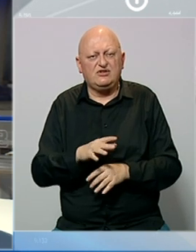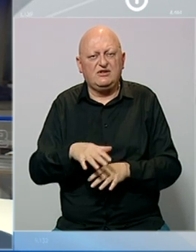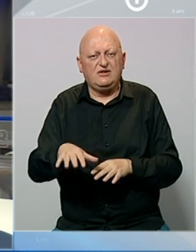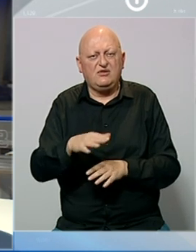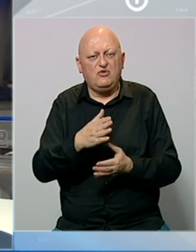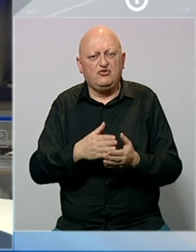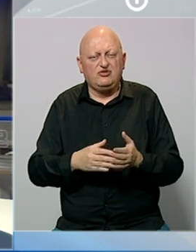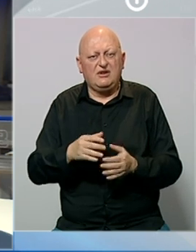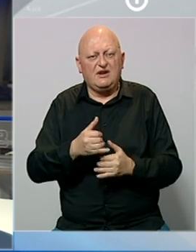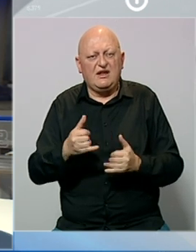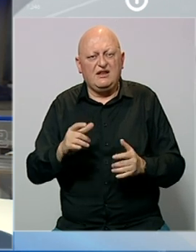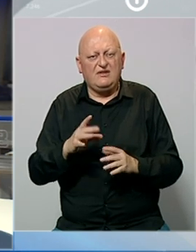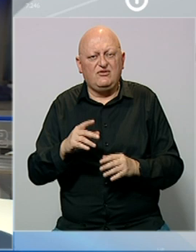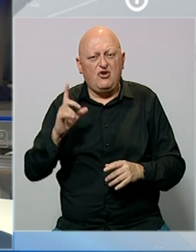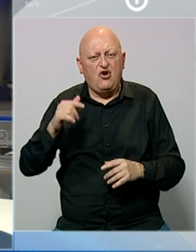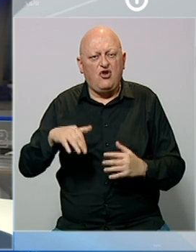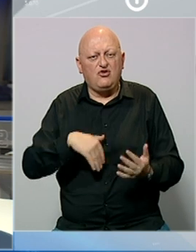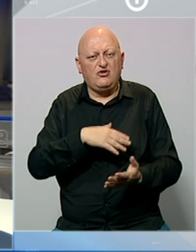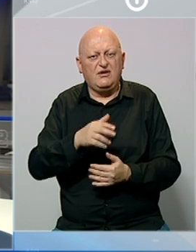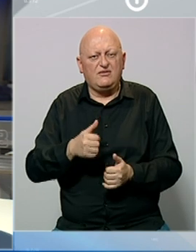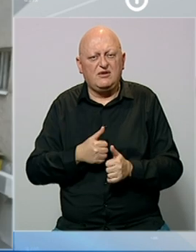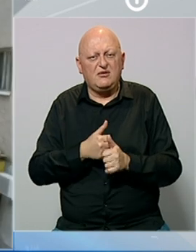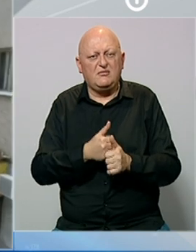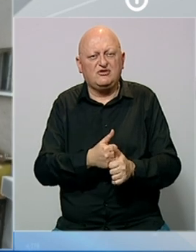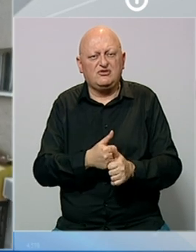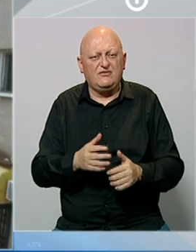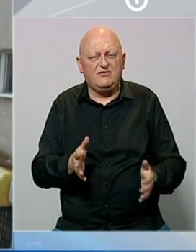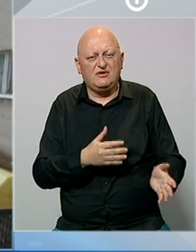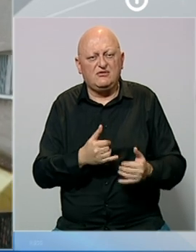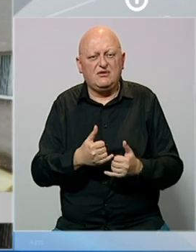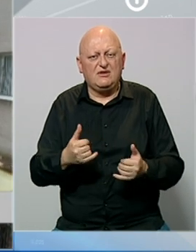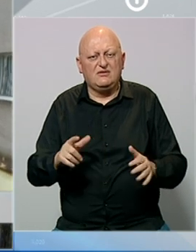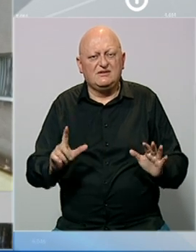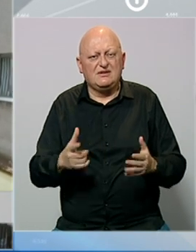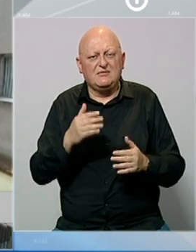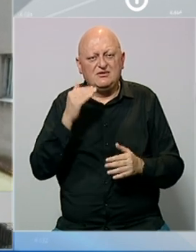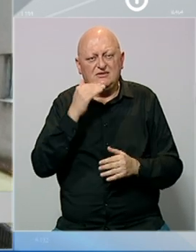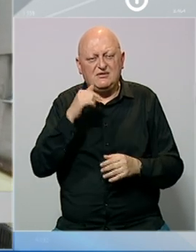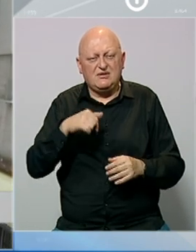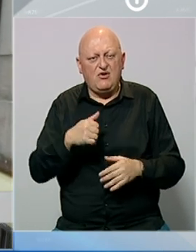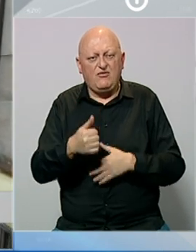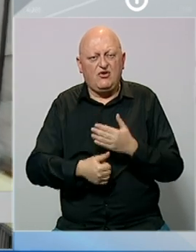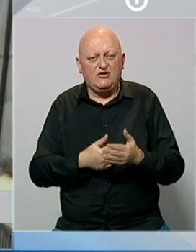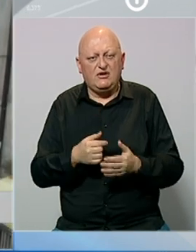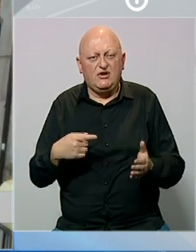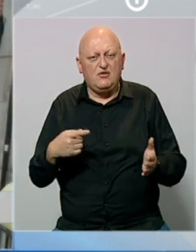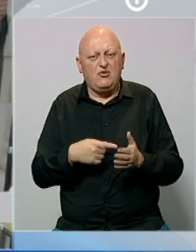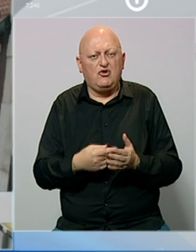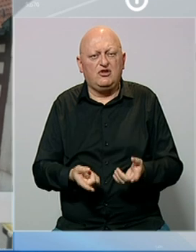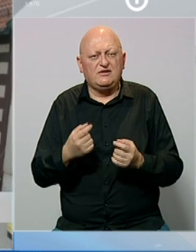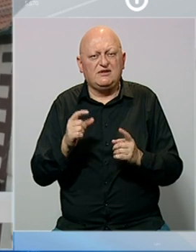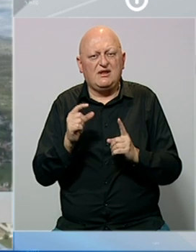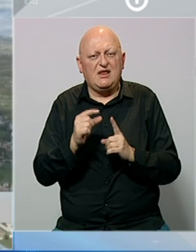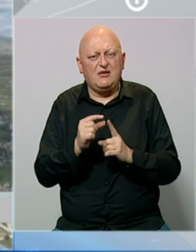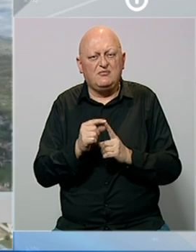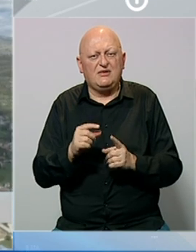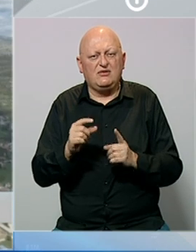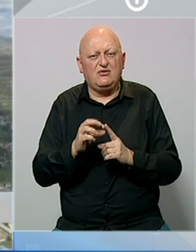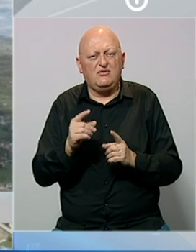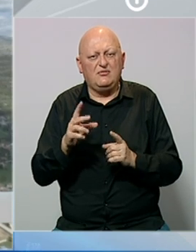na dijelu područja grada Livna. Olujno nevrijeme praćeno vjetrom i gradom 17. rujna ove godine pogodilo je